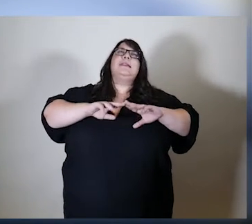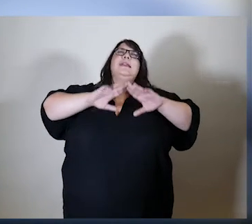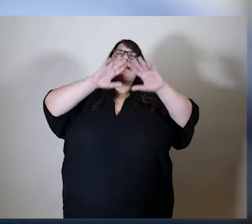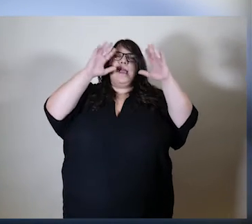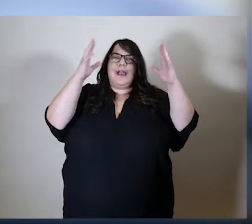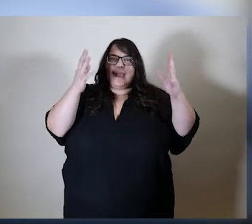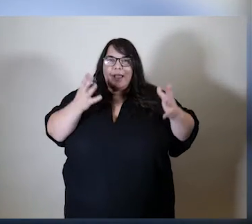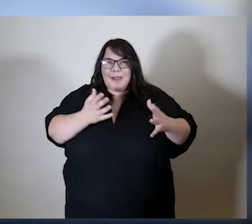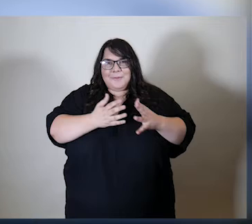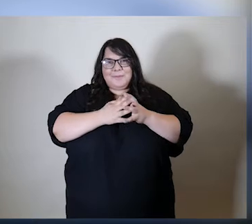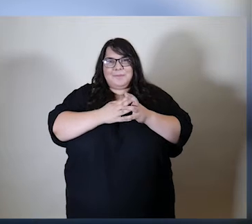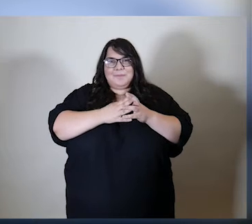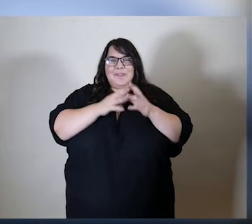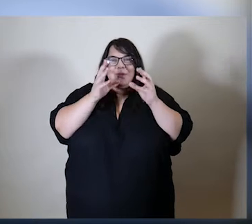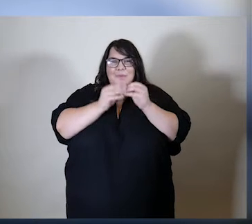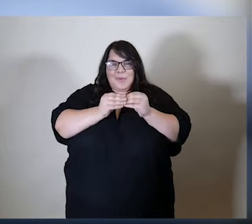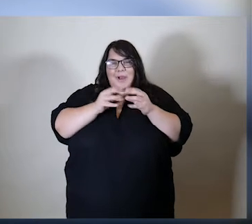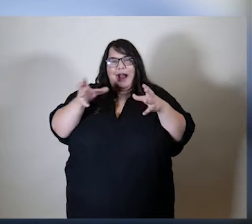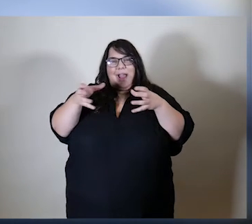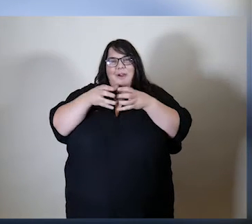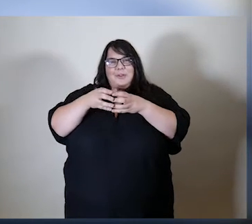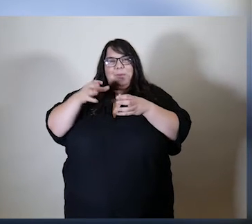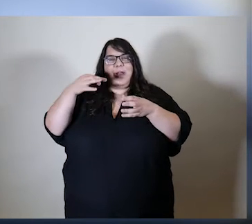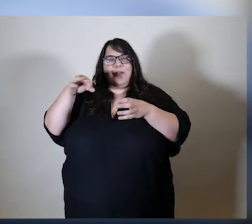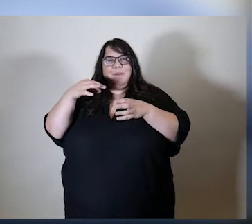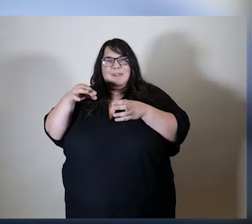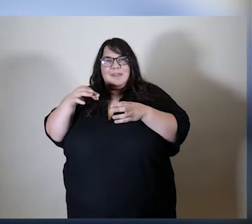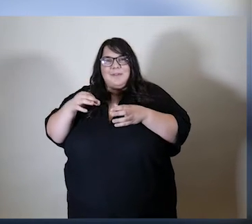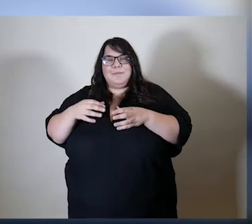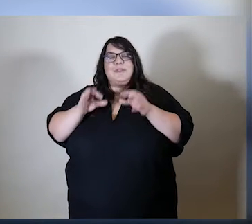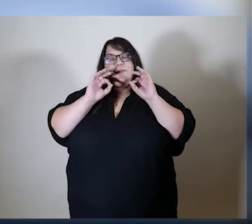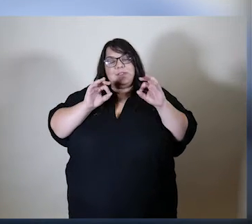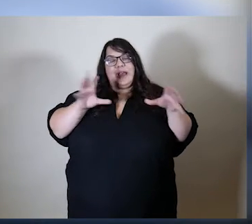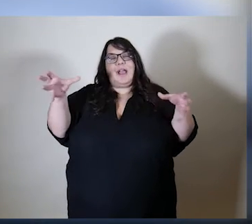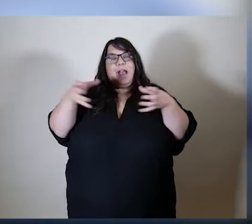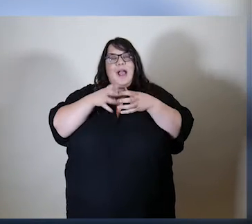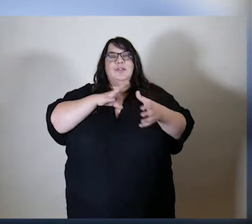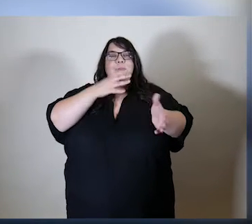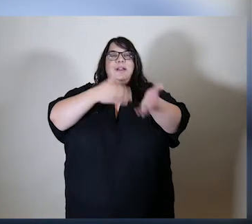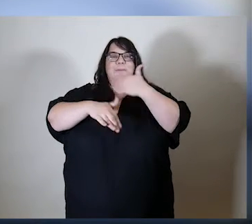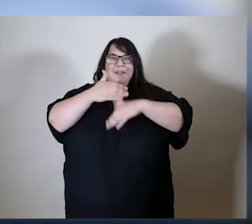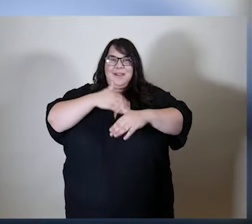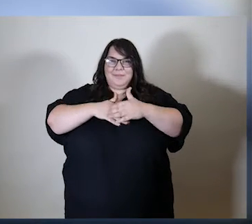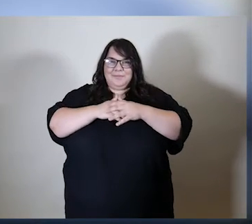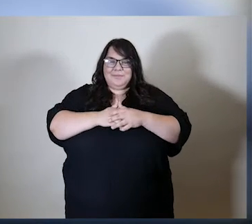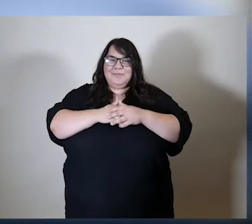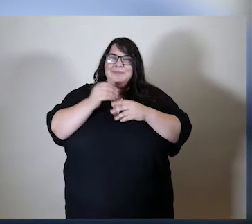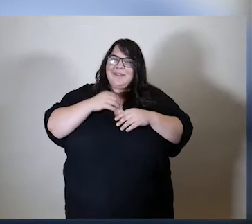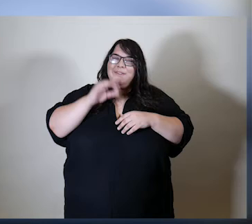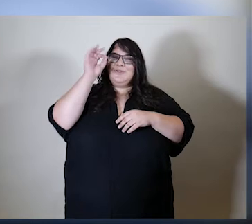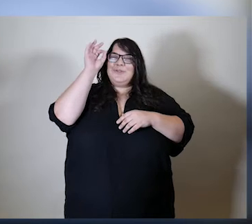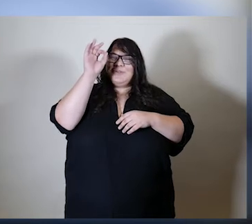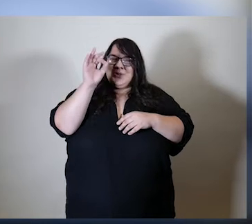γενικότερα τις ευπαθείς ομάδες και ιδιαίτερα τα άτομα με αναπηρίες. Γι' αυτό το σκοπό